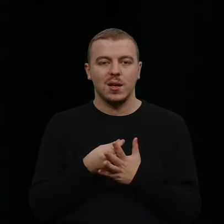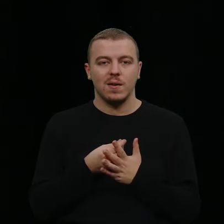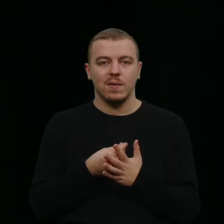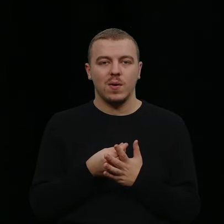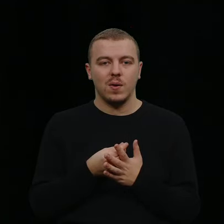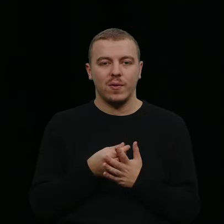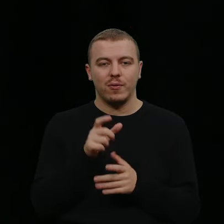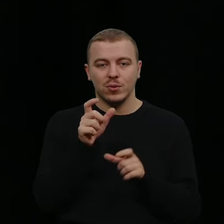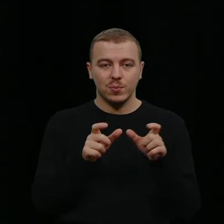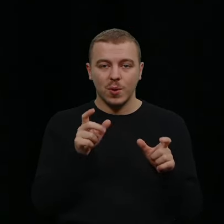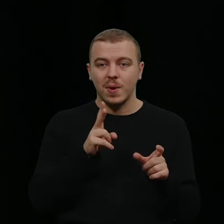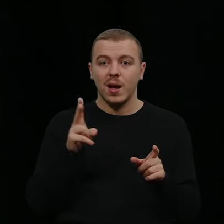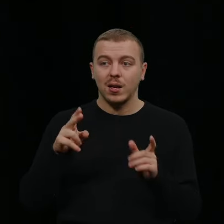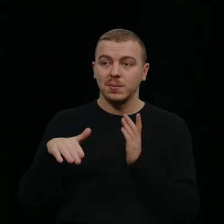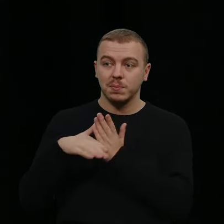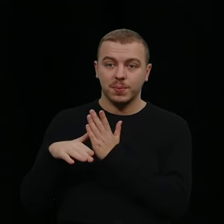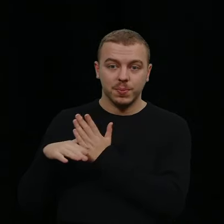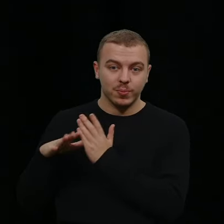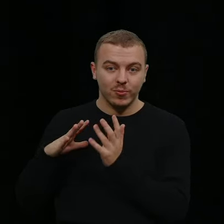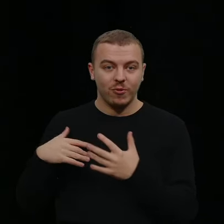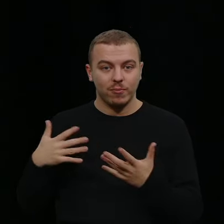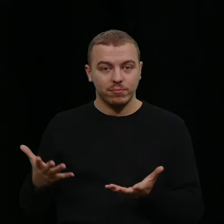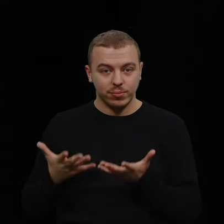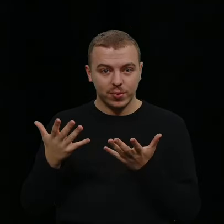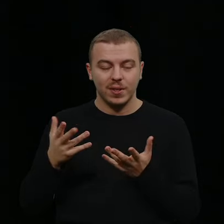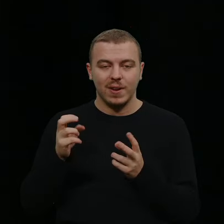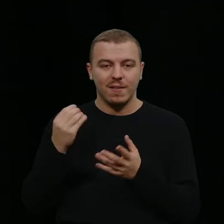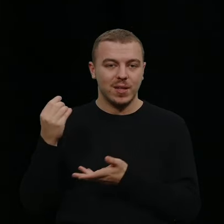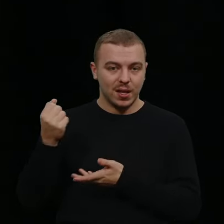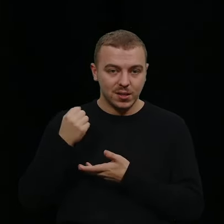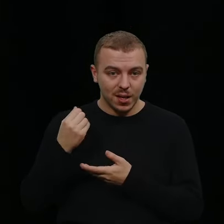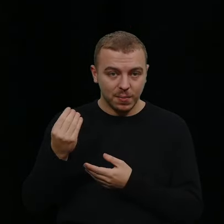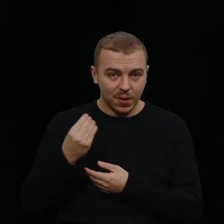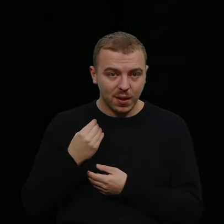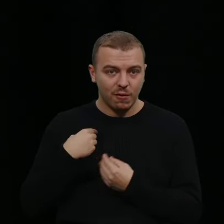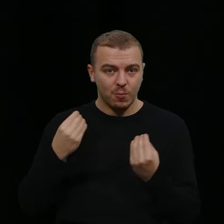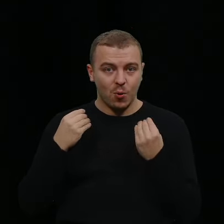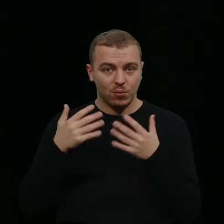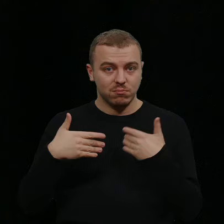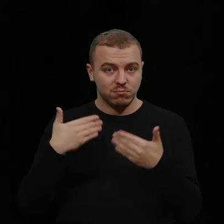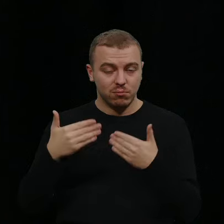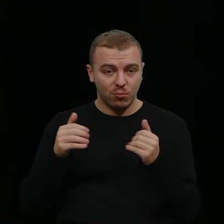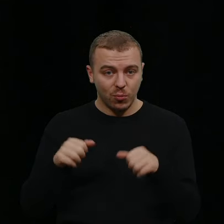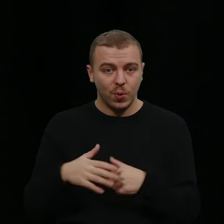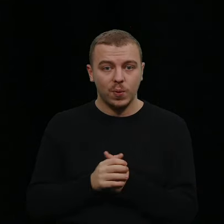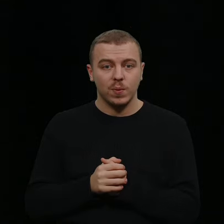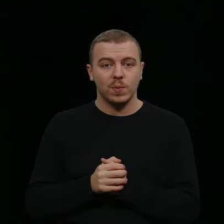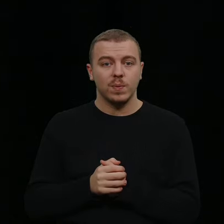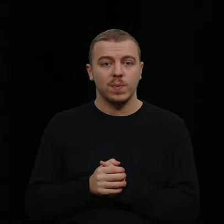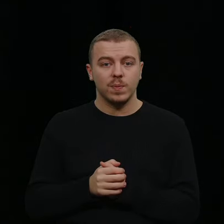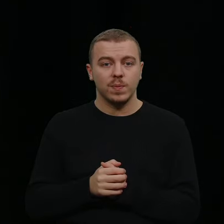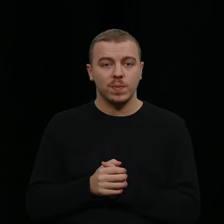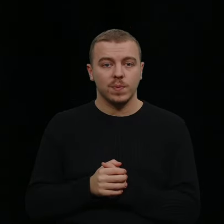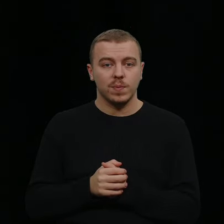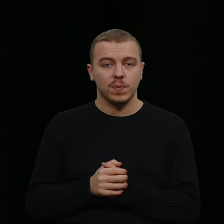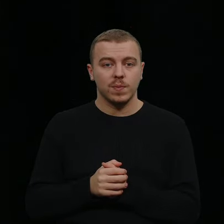savo žmonėm, kurie tau leido, suteikia, nu, finansuodami, vienaip ar kitaip mokesčių mokėtojais